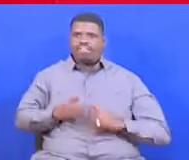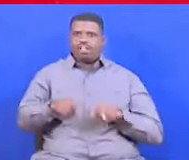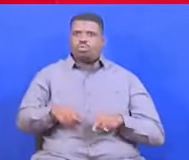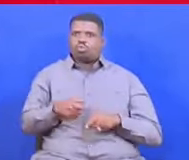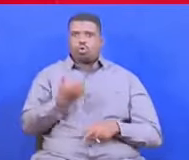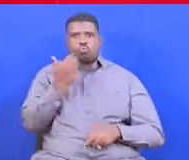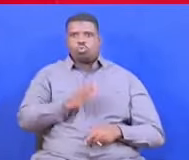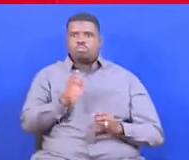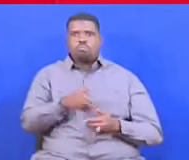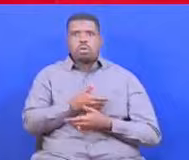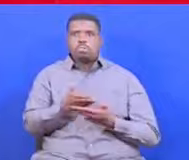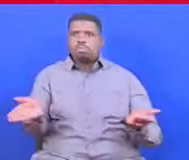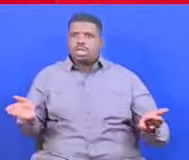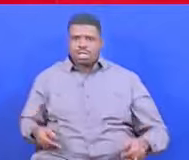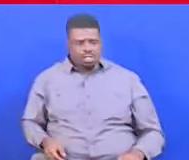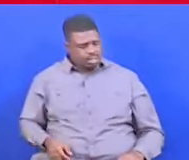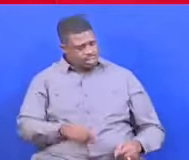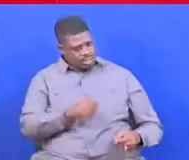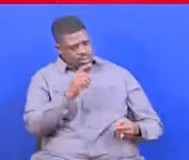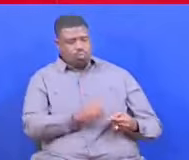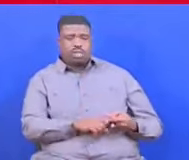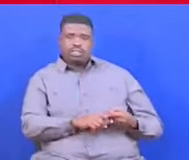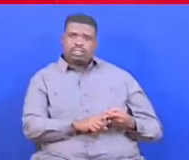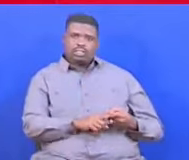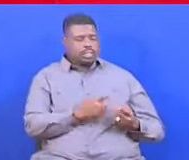havina msingi. Nitaizungumzia ya kwanza,